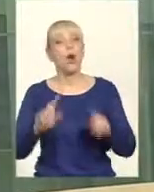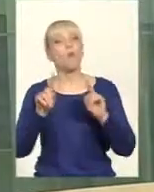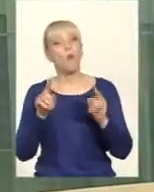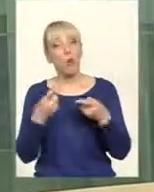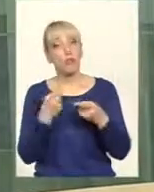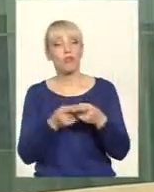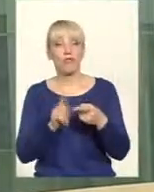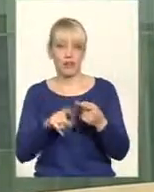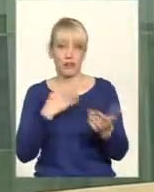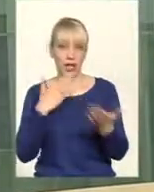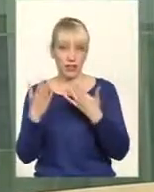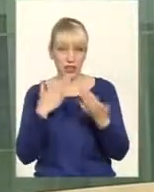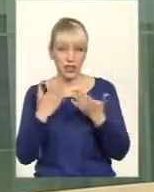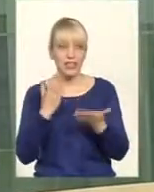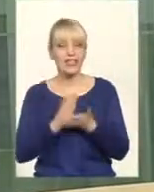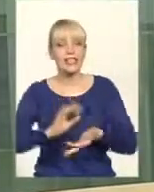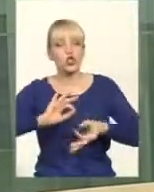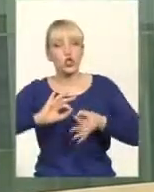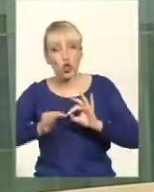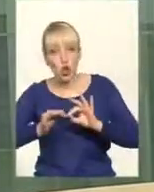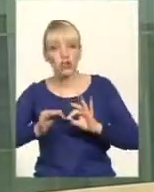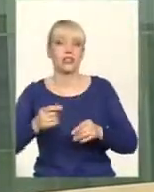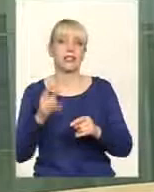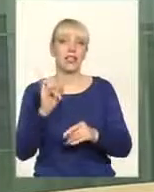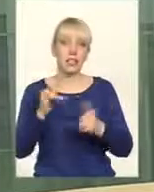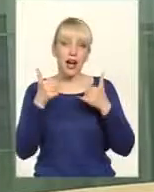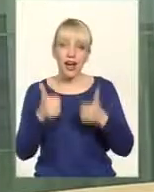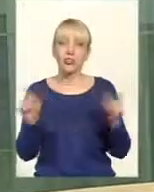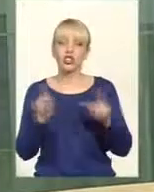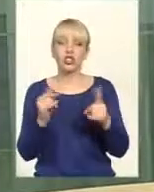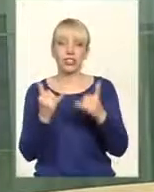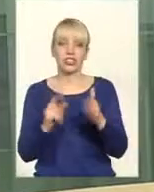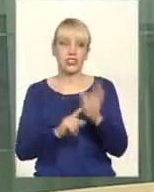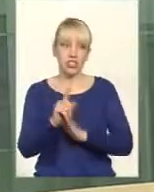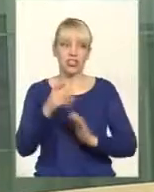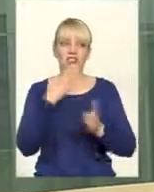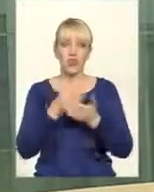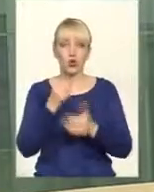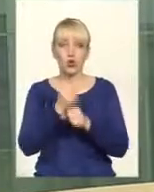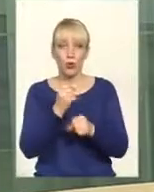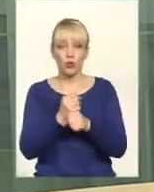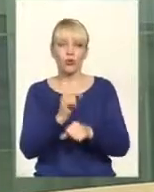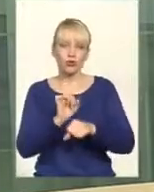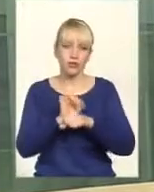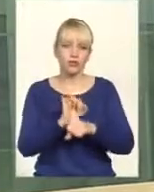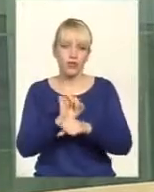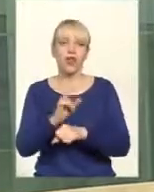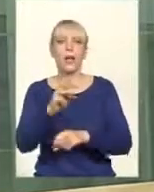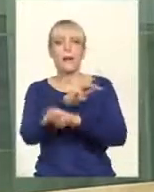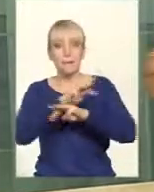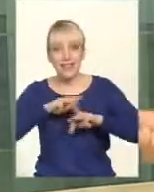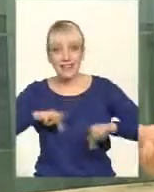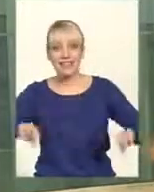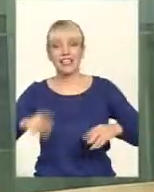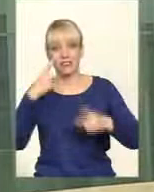в этом отношении есть сложности. Хорошо, что сейчас начинает свою работу, хоть и с пробуксовками, Министерство информации, чтобы